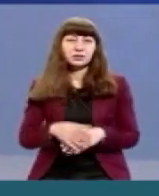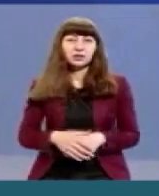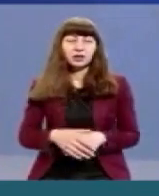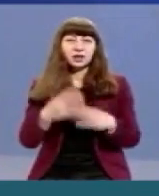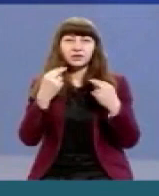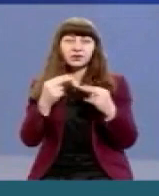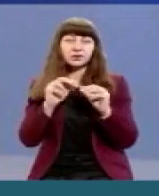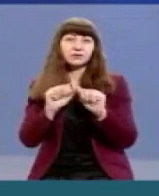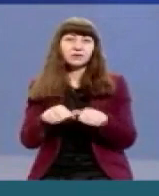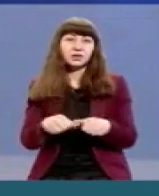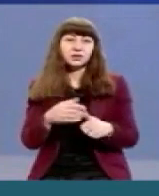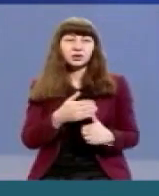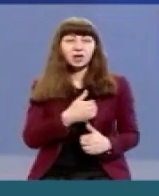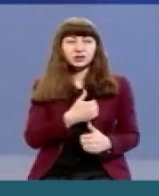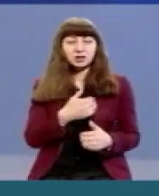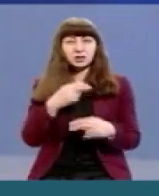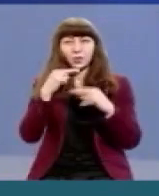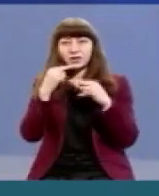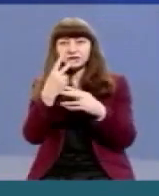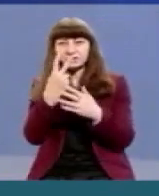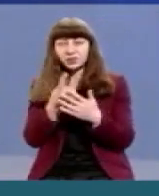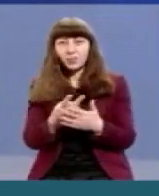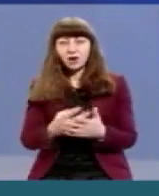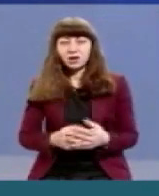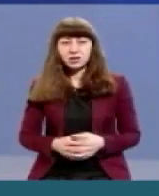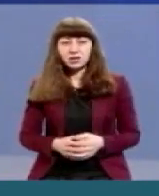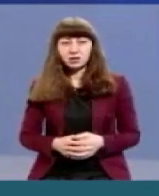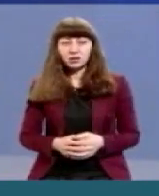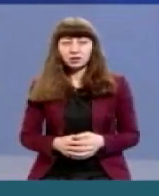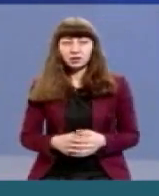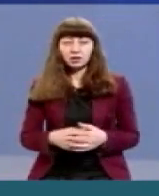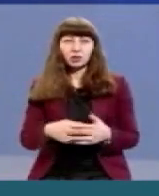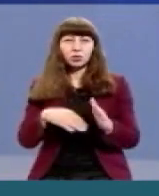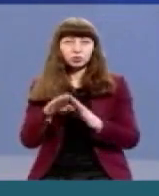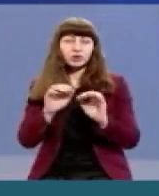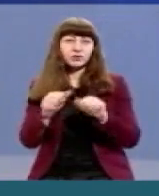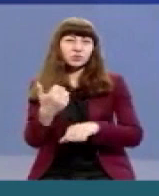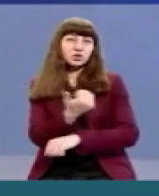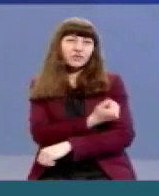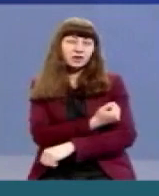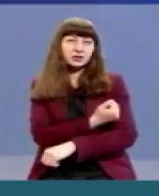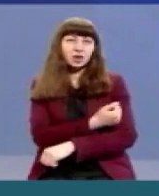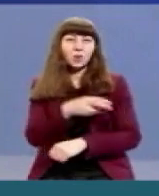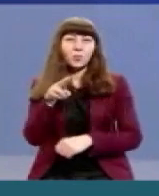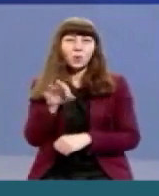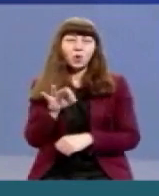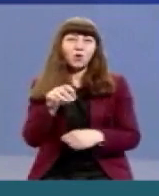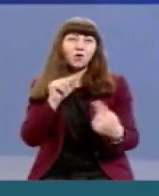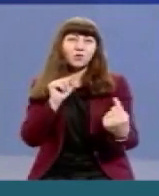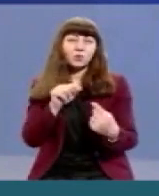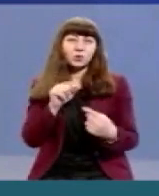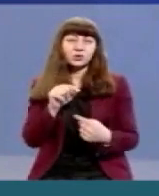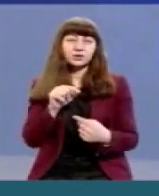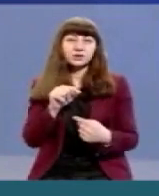эффективным способом, хотелось бы акцентировать на этом внимание, является вакцинация. Кампания по вакцинации от